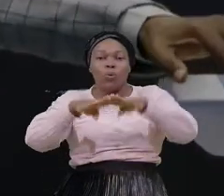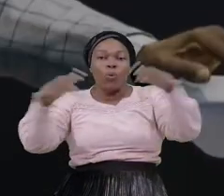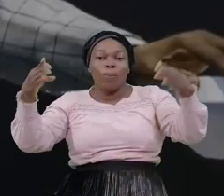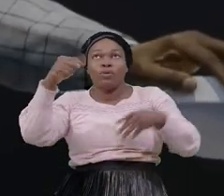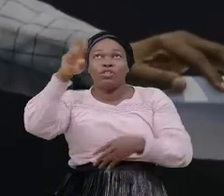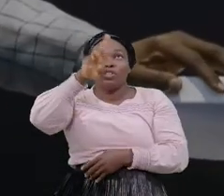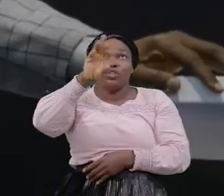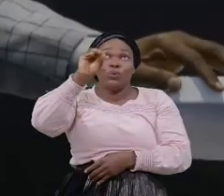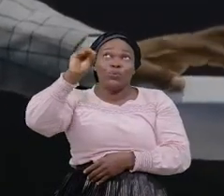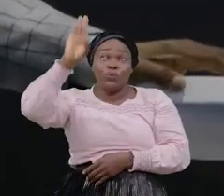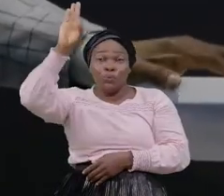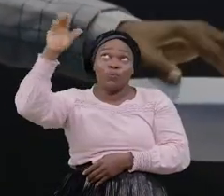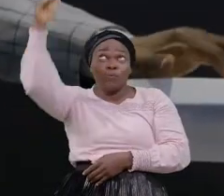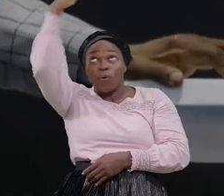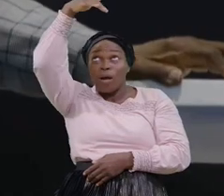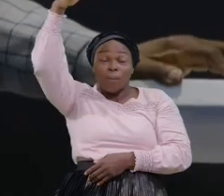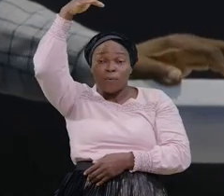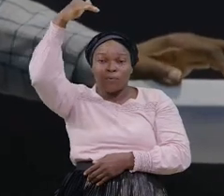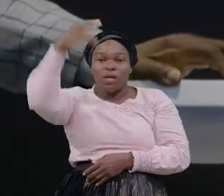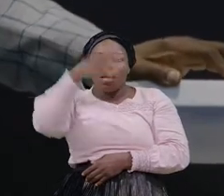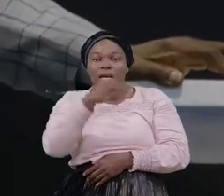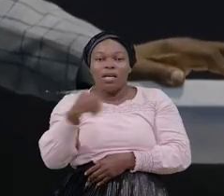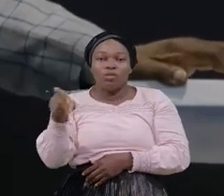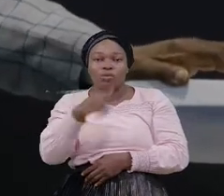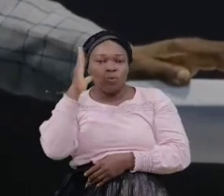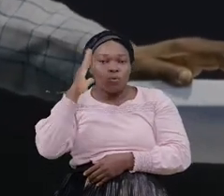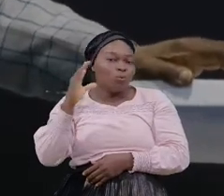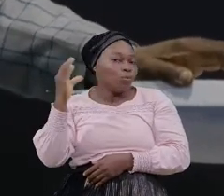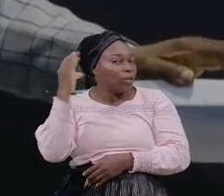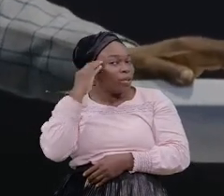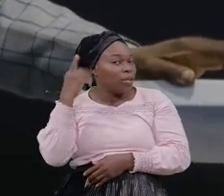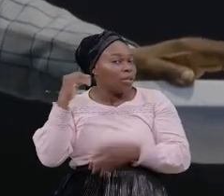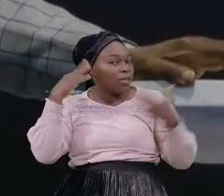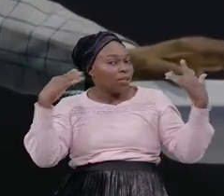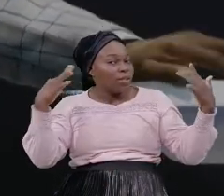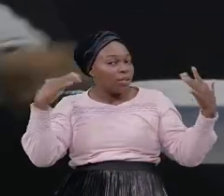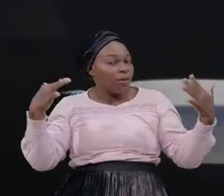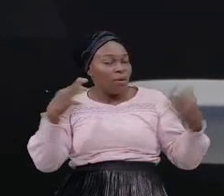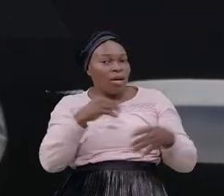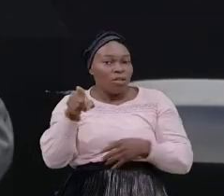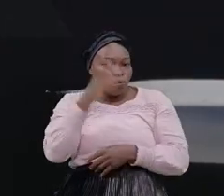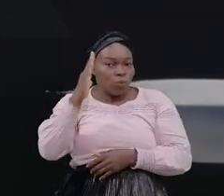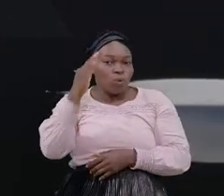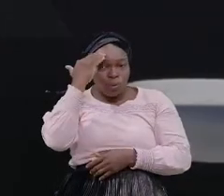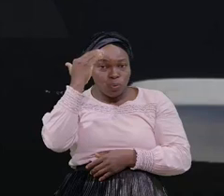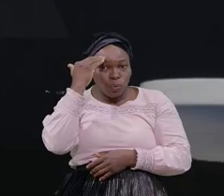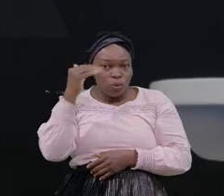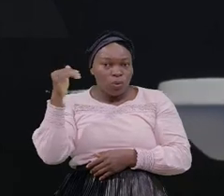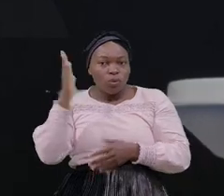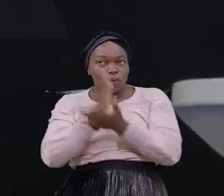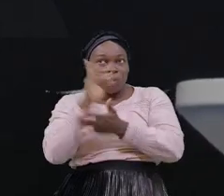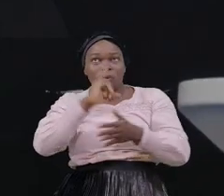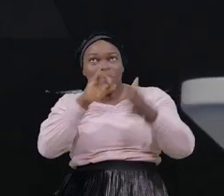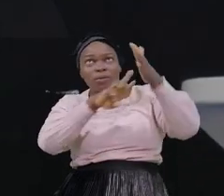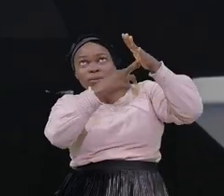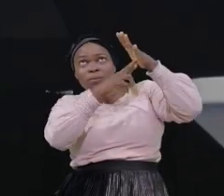Et ils sont, peut-être vous êtes assis, et on commence à ôter le toit de dessus vous. Vous allez